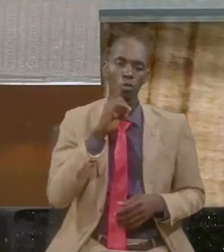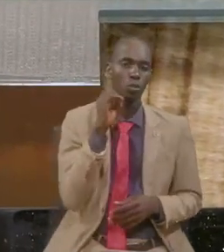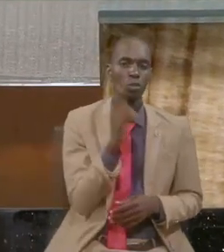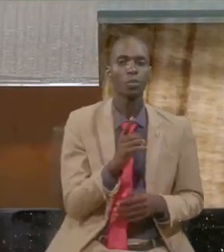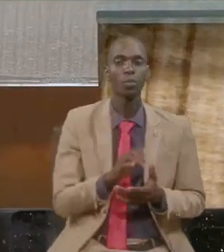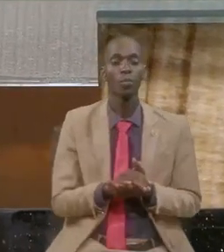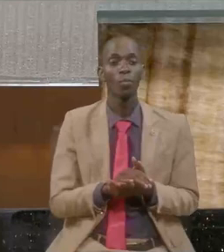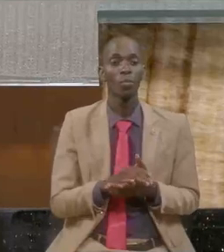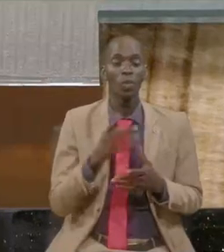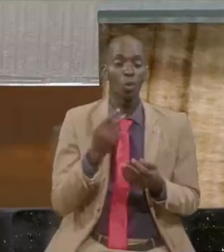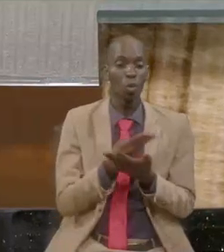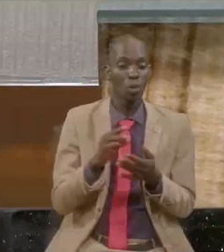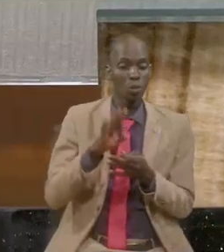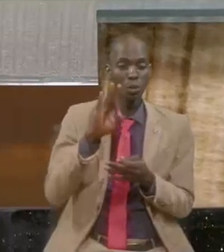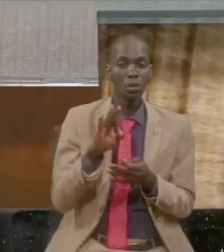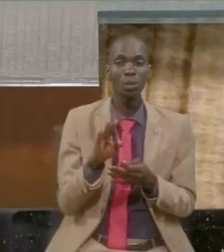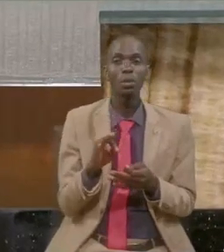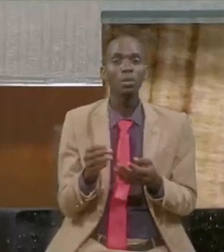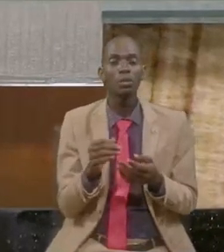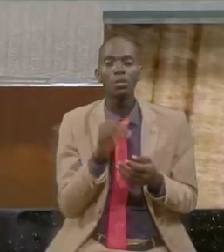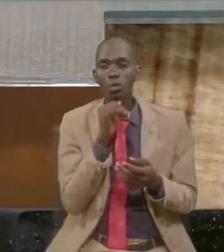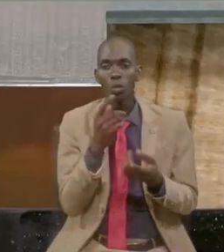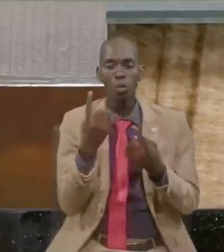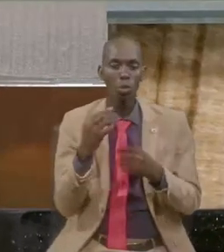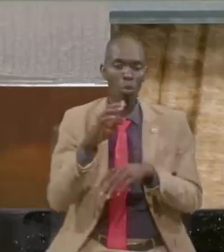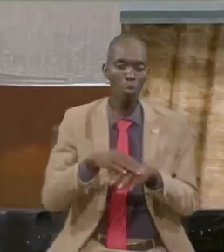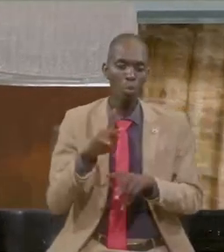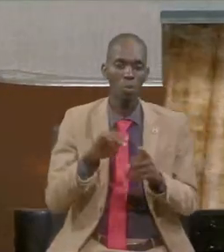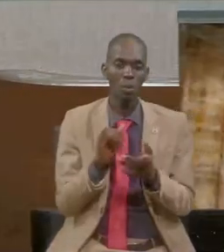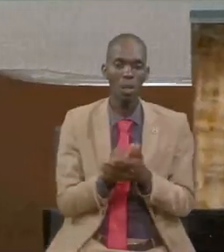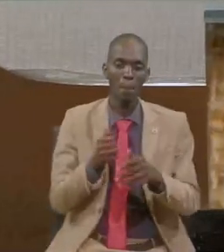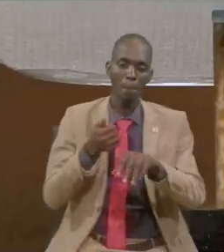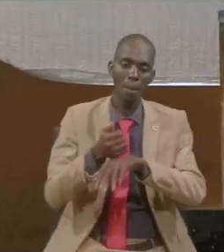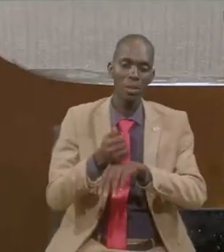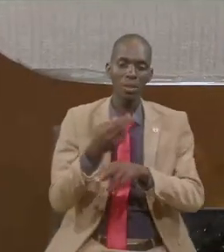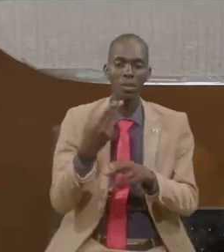ne sont pas remplis du Saint-Esprit. Si les gens blasphèment le nom du Seigneur par eux.